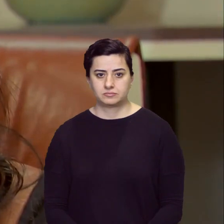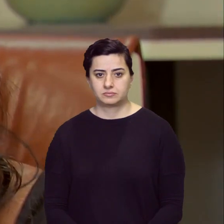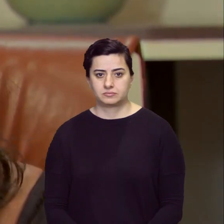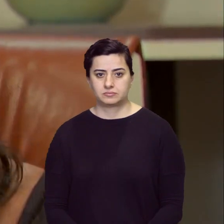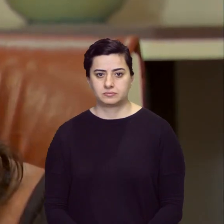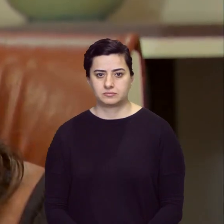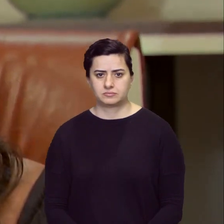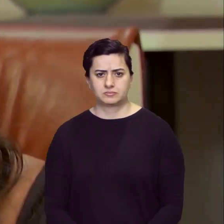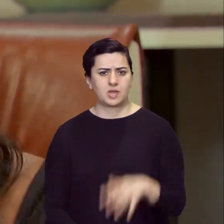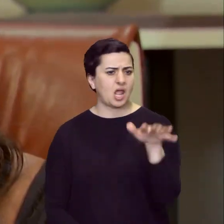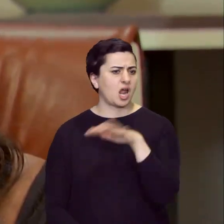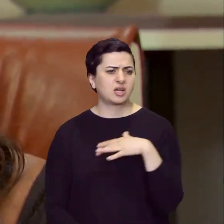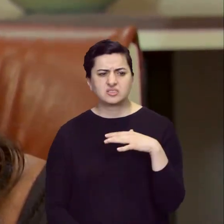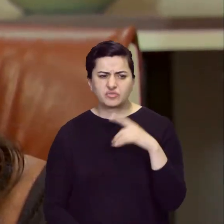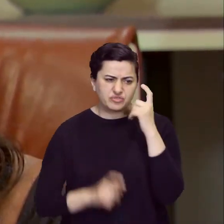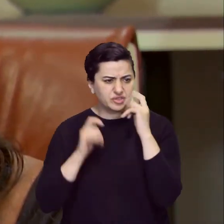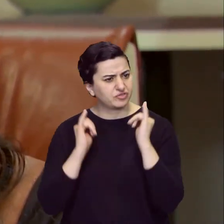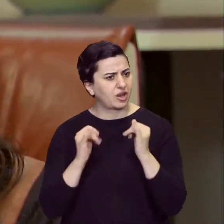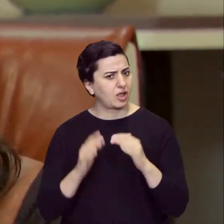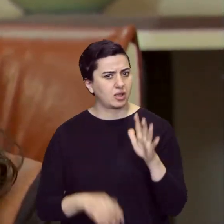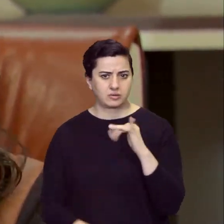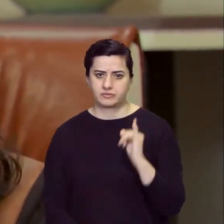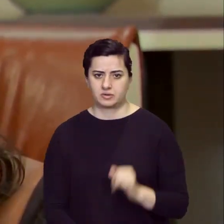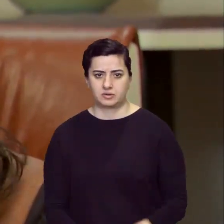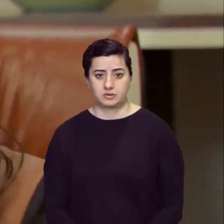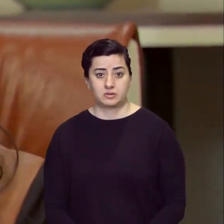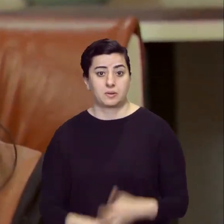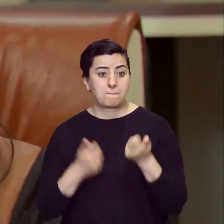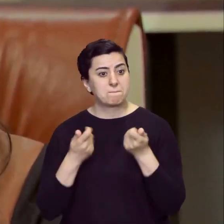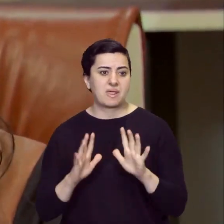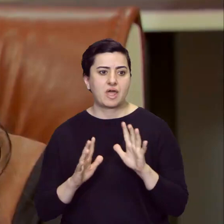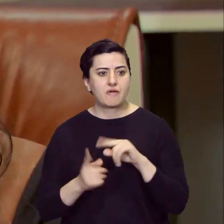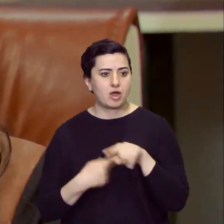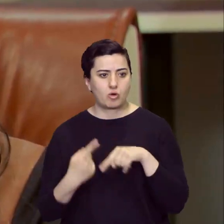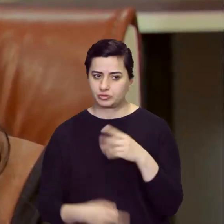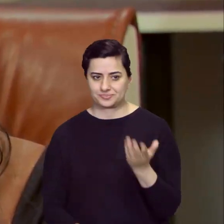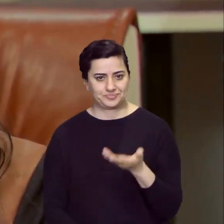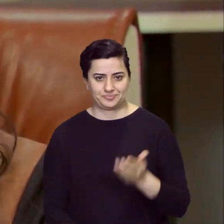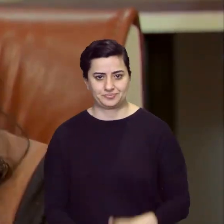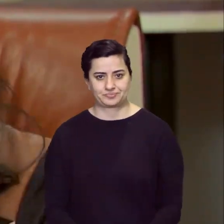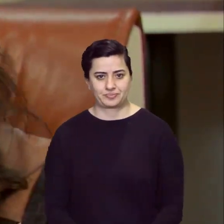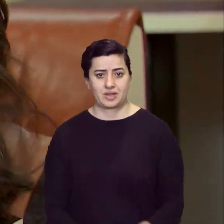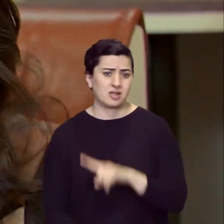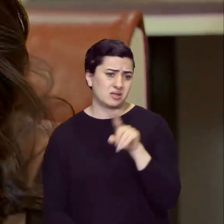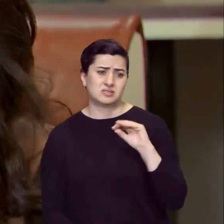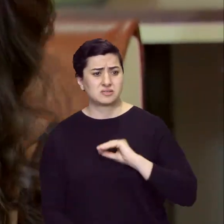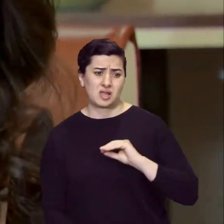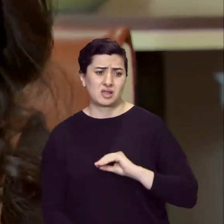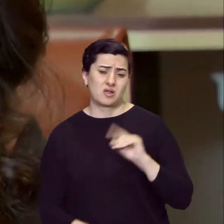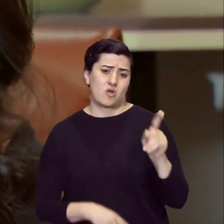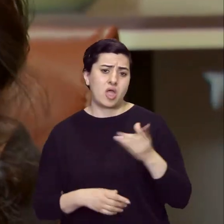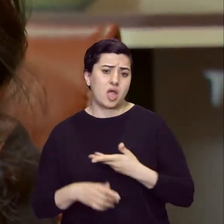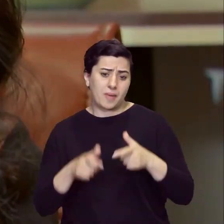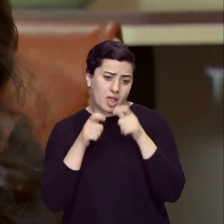Beton da emlakçı da. Herkes çakallık peşinde. Bedavaya getirmeye çalışıyor. Hayır, sanıyorlar ki bir tek onların